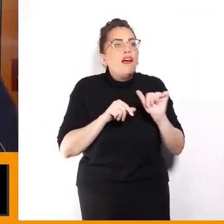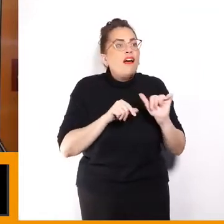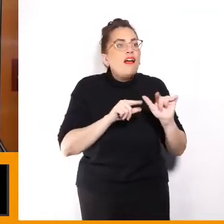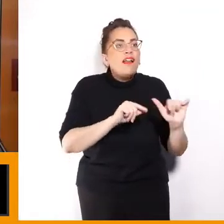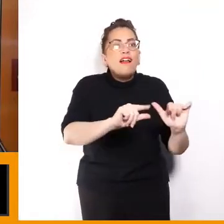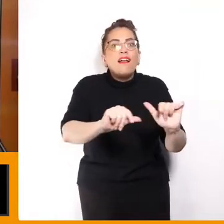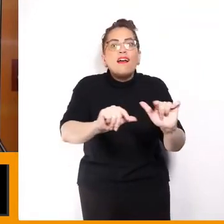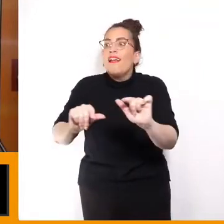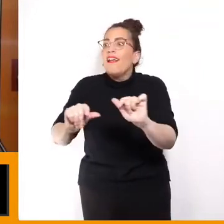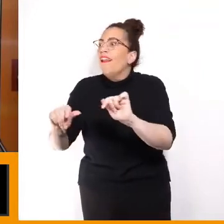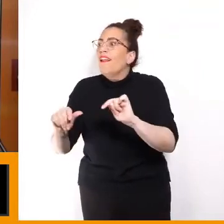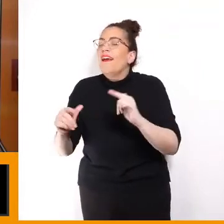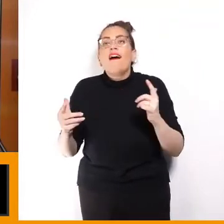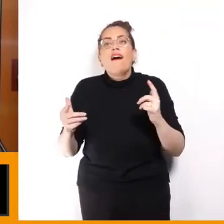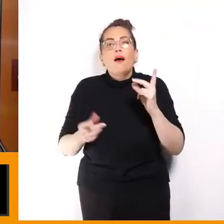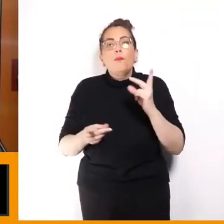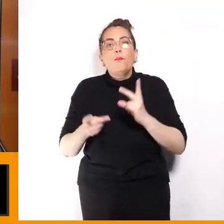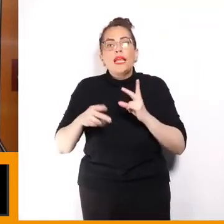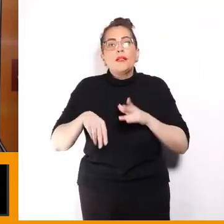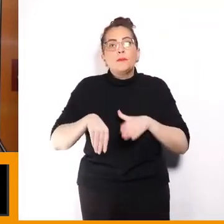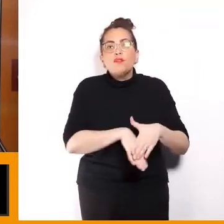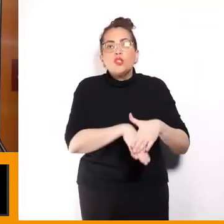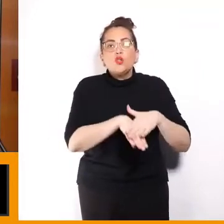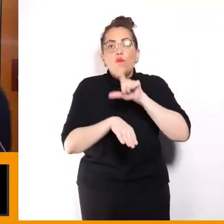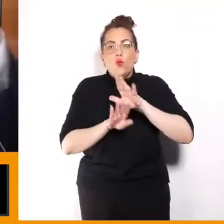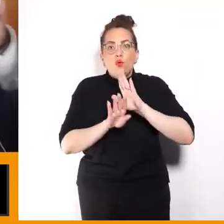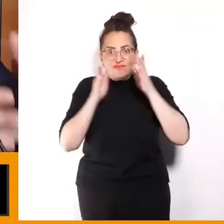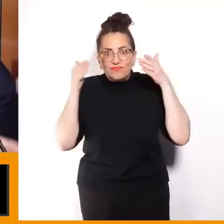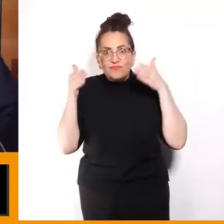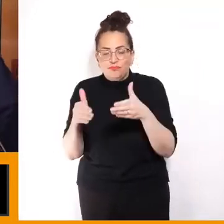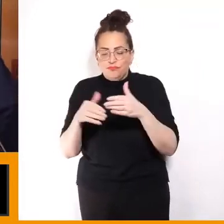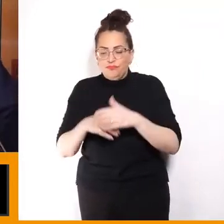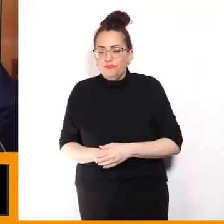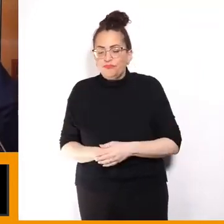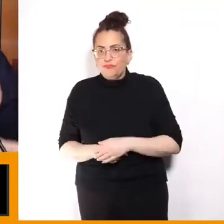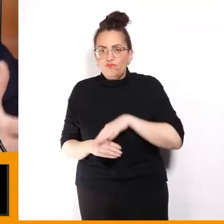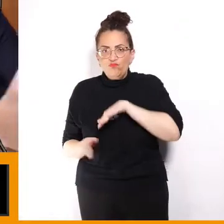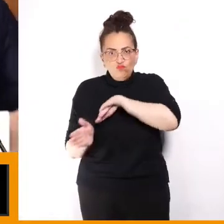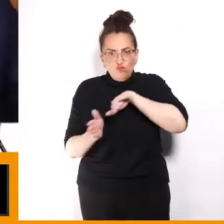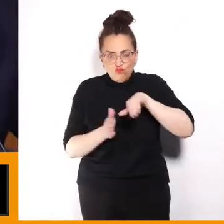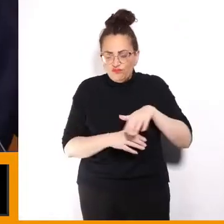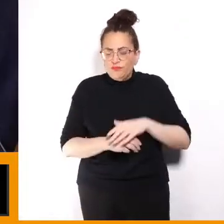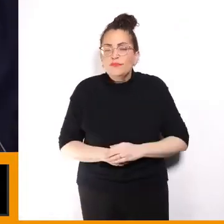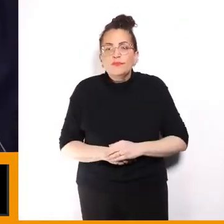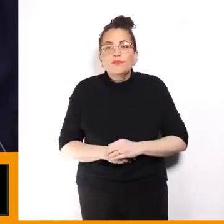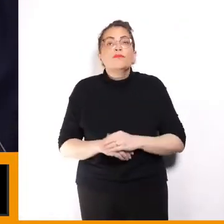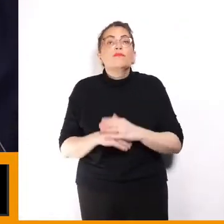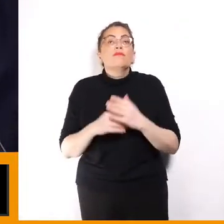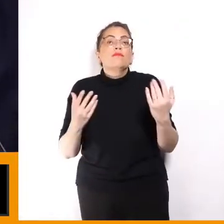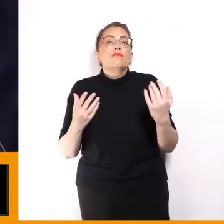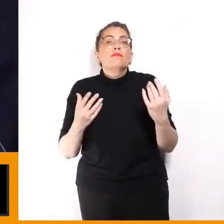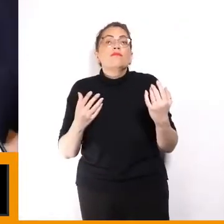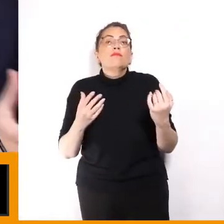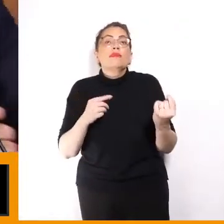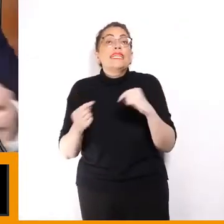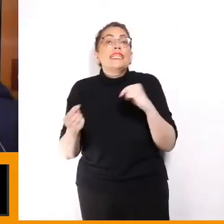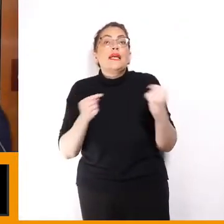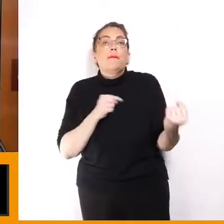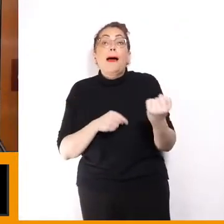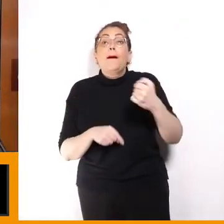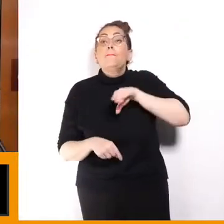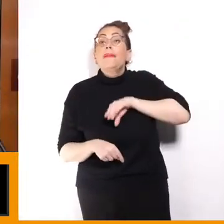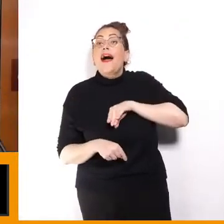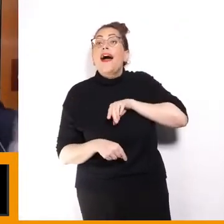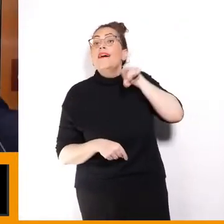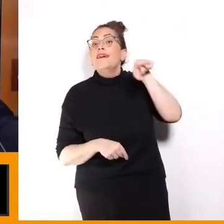pouvoir recentrer la prévention. Il y a le débat, par exemple, de la prime d'invalidité qui du régime, la partie santé de la sécurité sociale, alors qu'à un